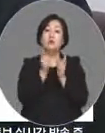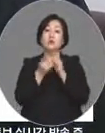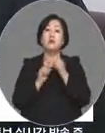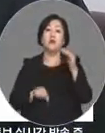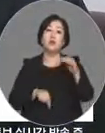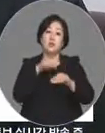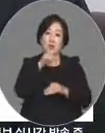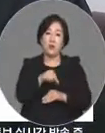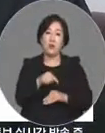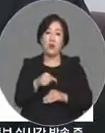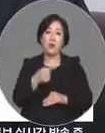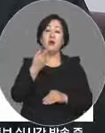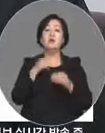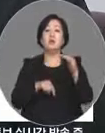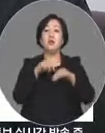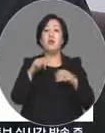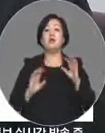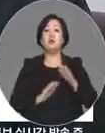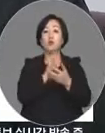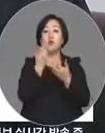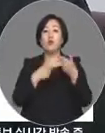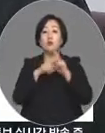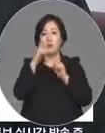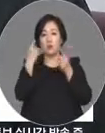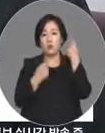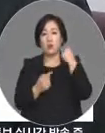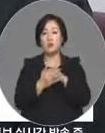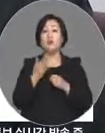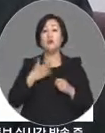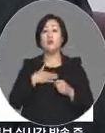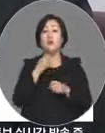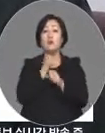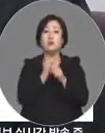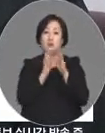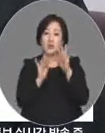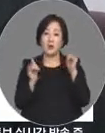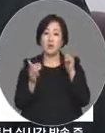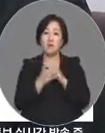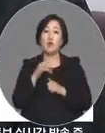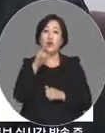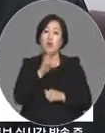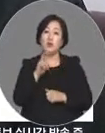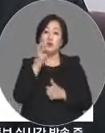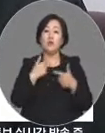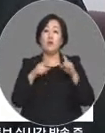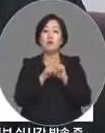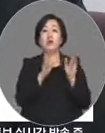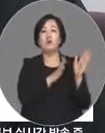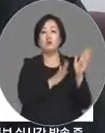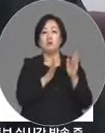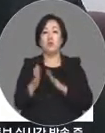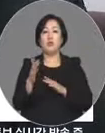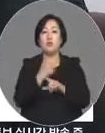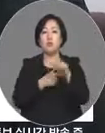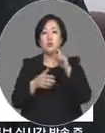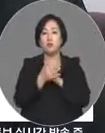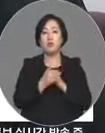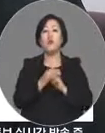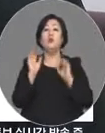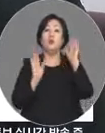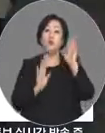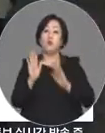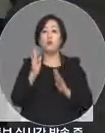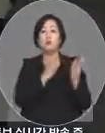야외 뒤란 공연을 좀 즐겨주셨으면 하고 저희 제작진들도 라이브에 강한 가수들 중심으로 많이 좋은 공연들 준비하고